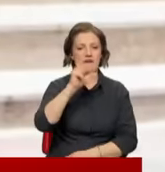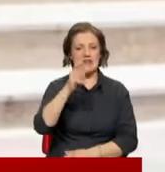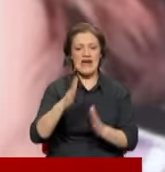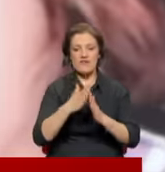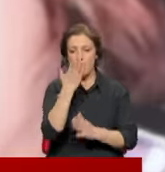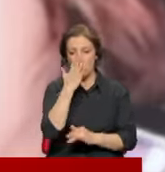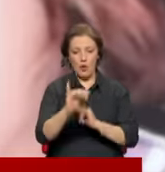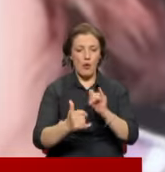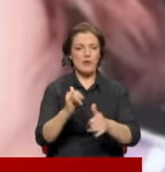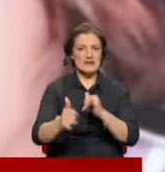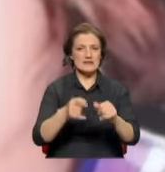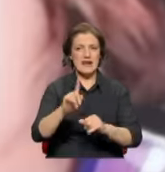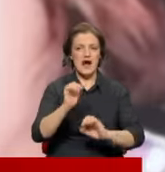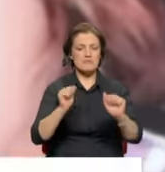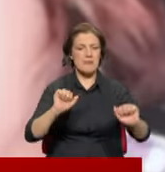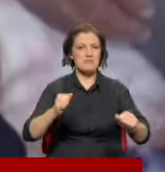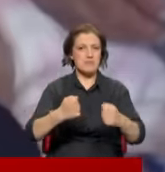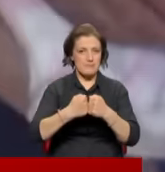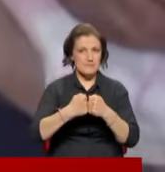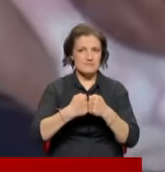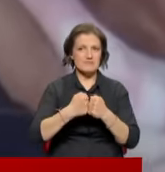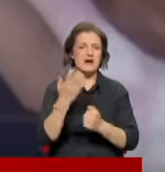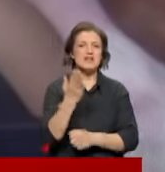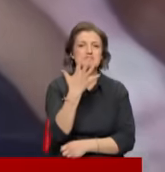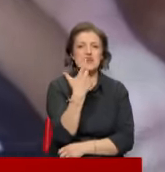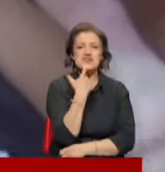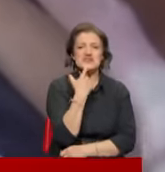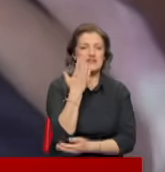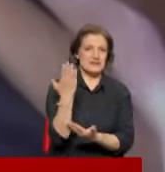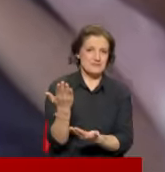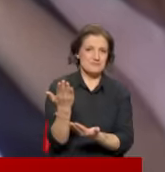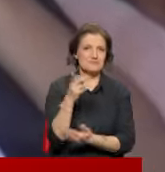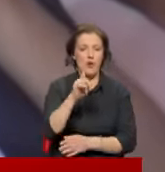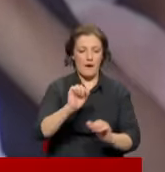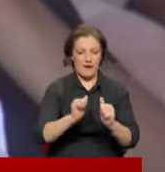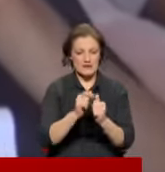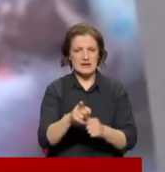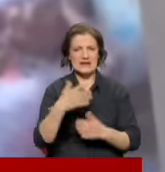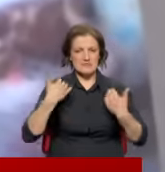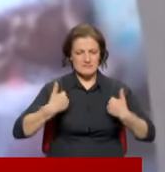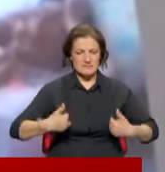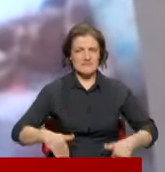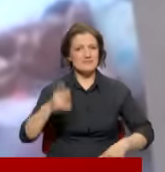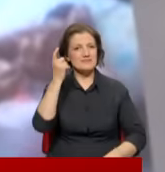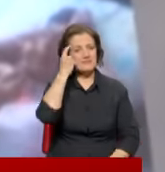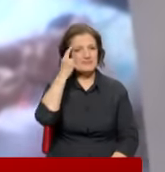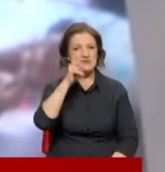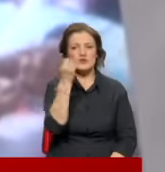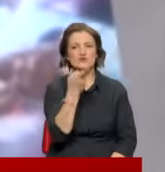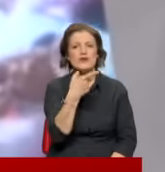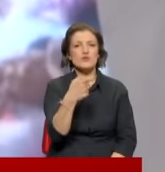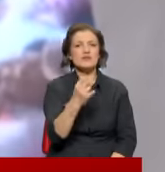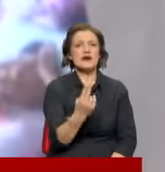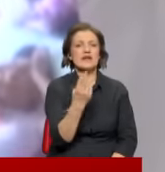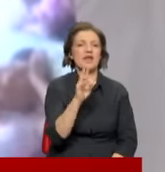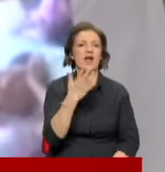evinin önünde oyun oynarken otomobil çarptığında henüz 5 yaşındaydı. O kazayla fiziken ve zihnen